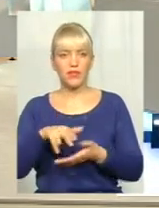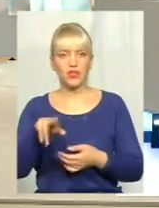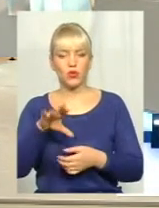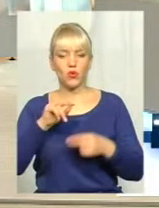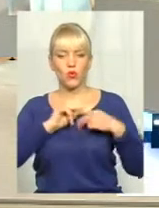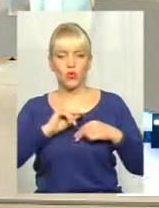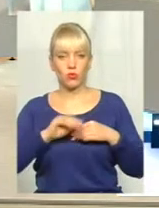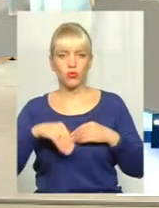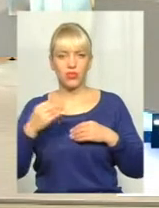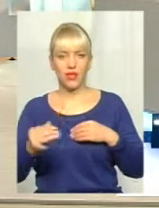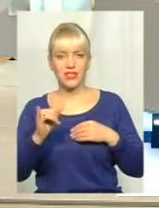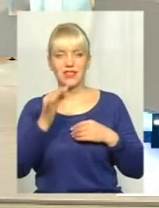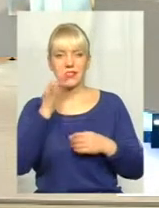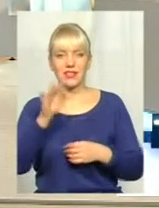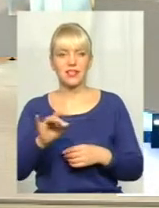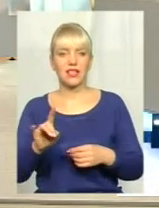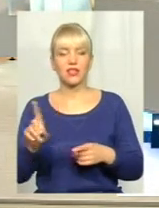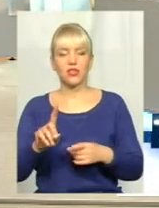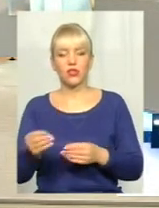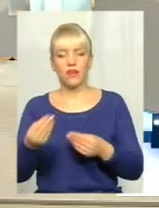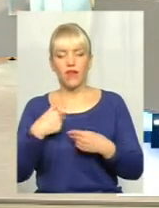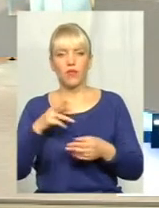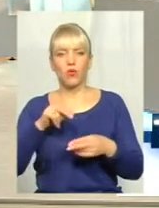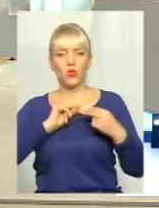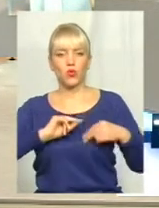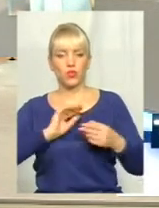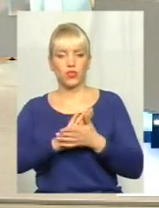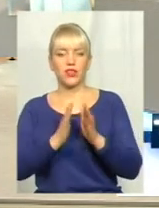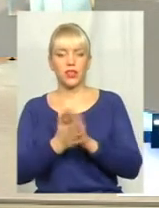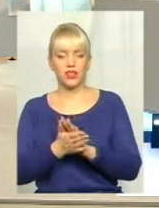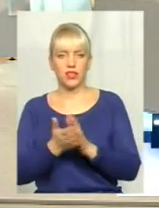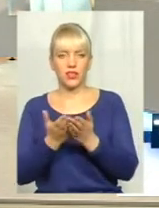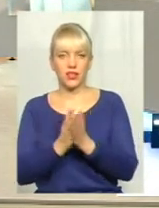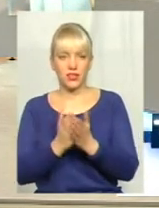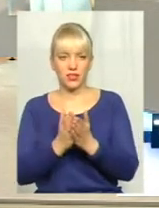роботодавця і сказати, що давай мені по трудовій книжці гроші.